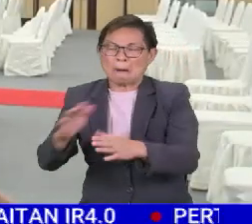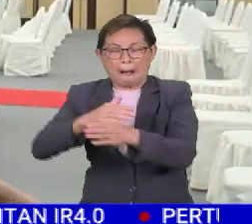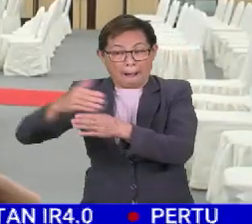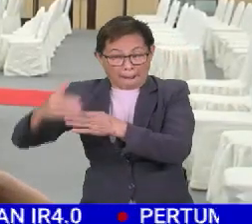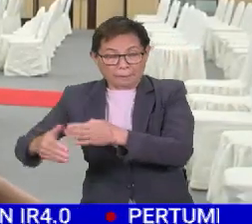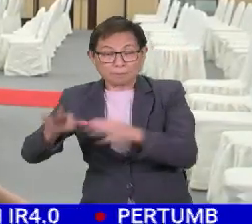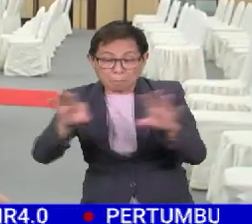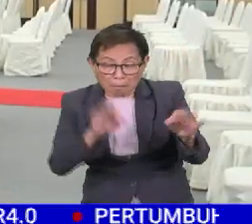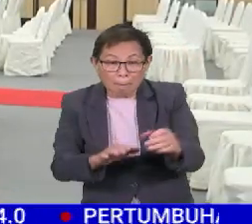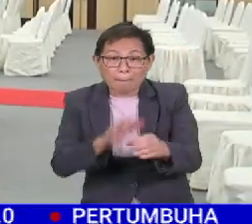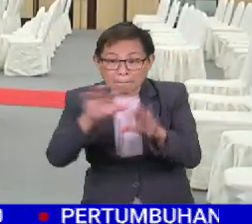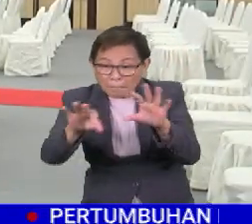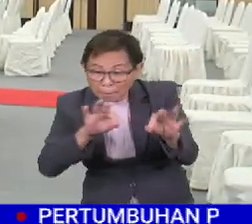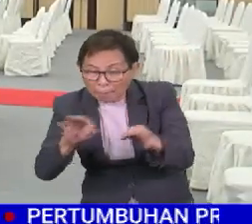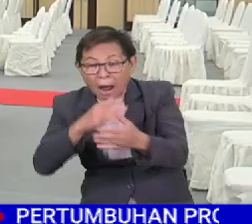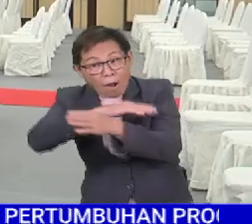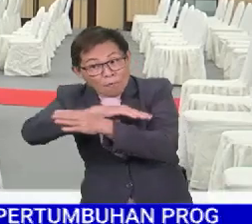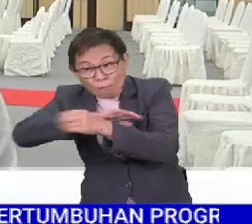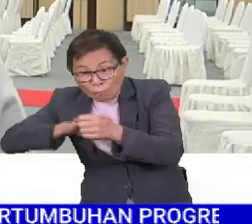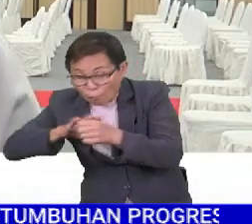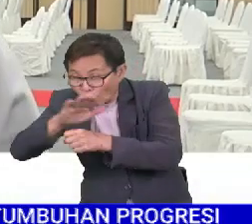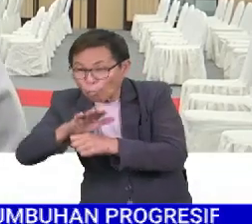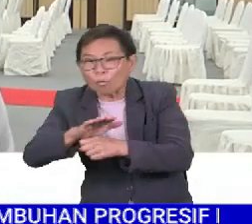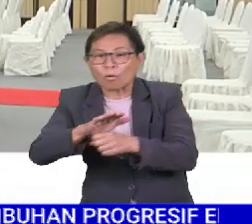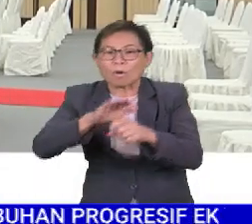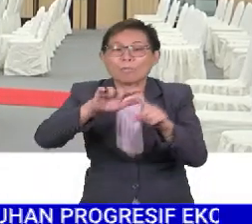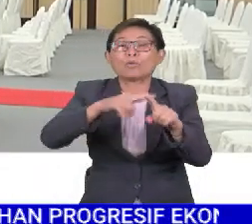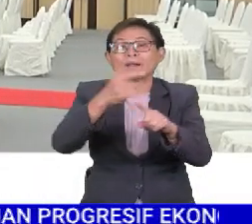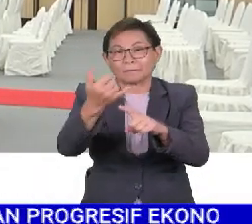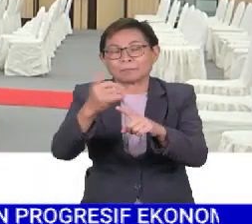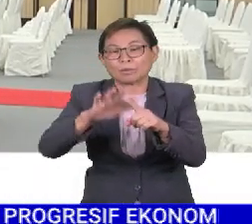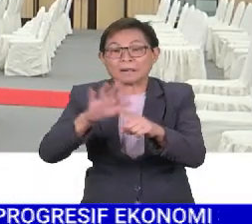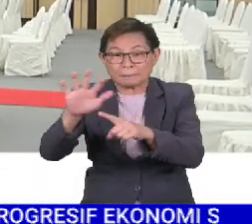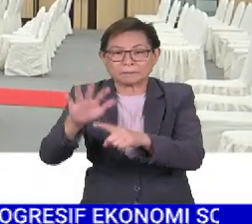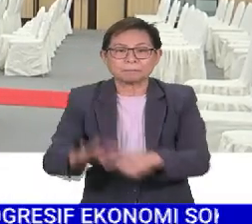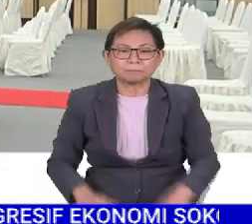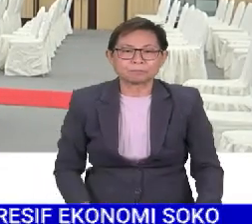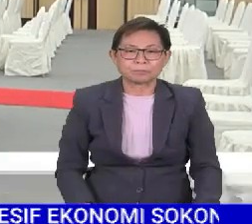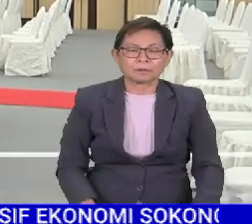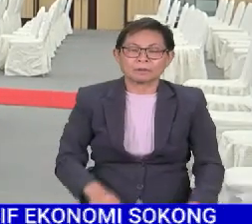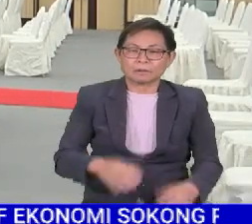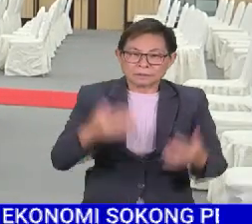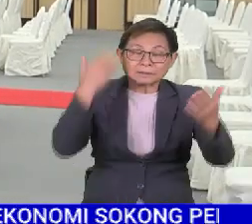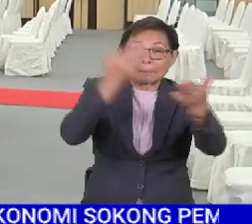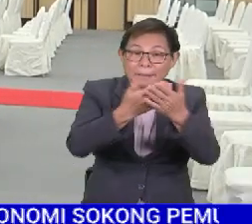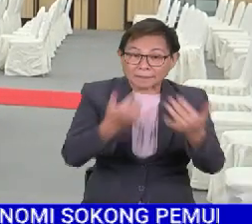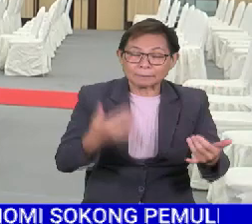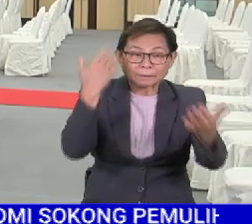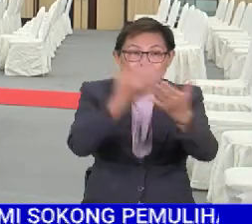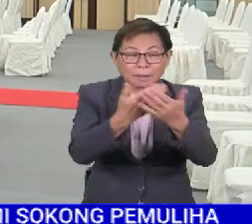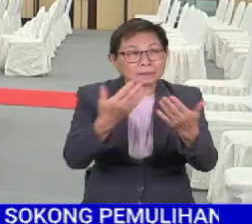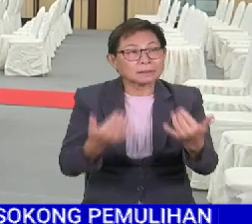jadi Johor ada 667 ketua Kampung tetapi sehingga ini kita baru